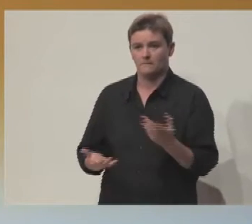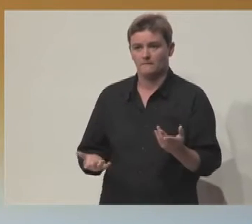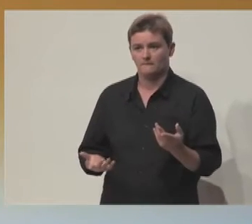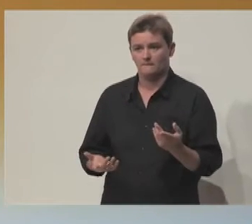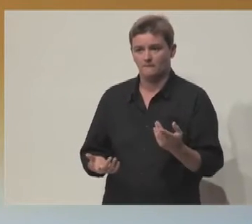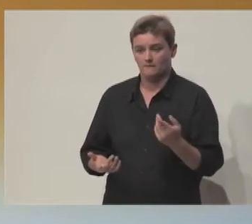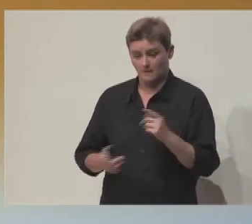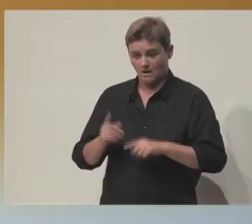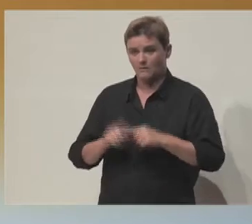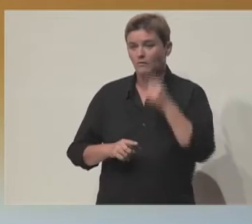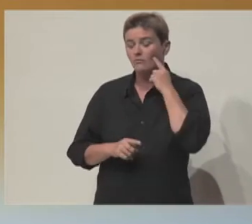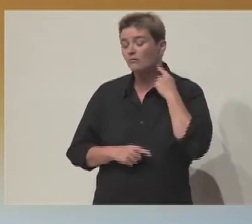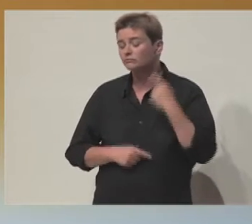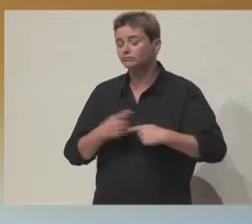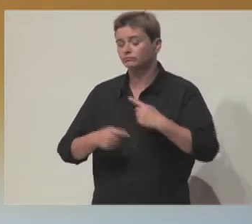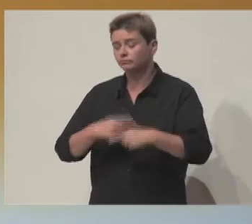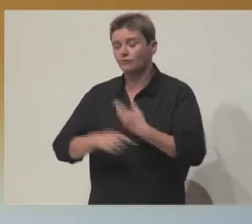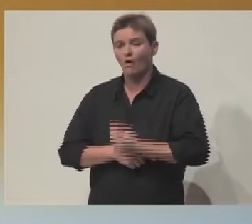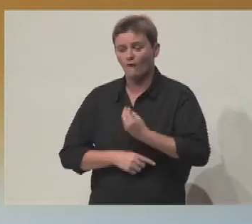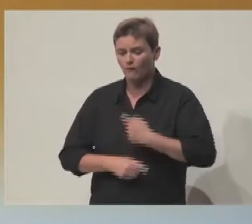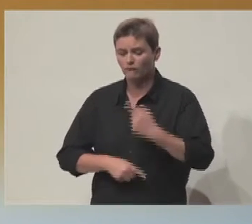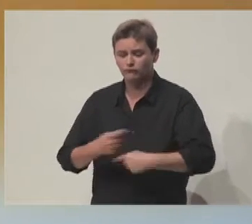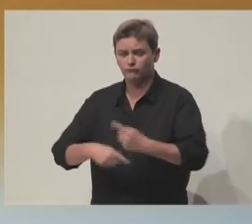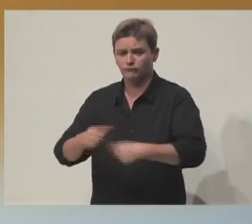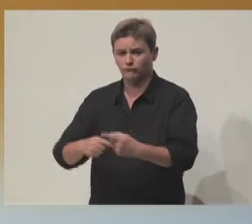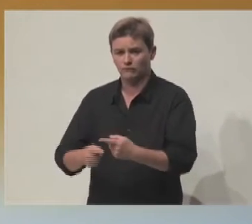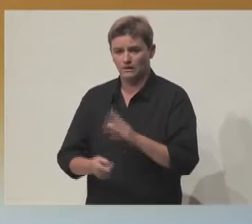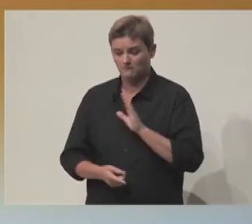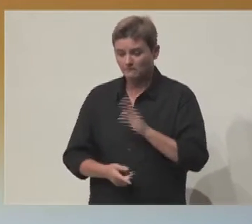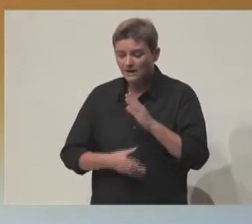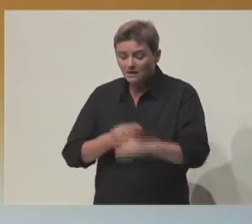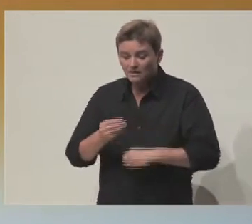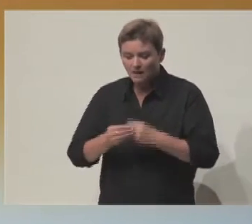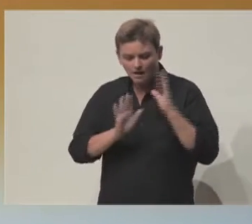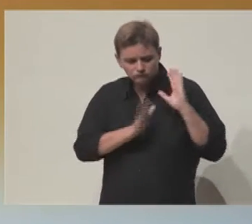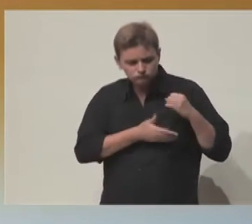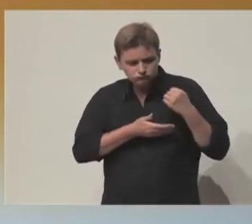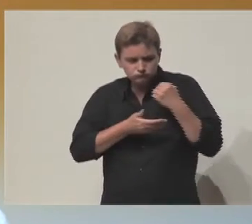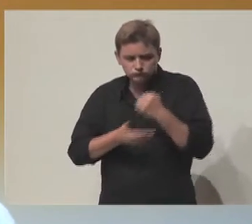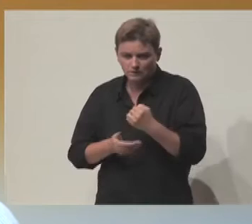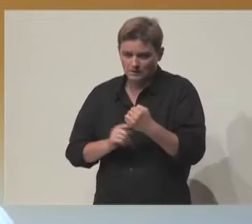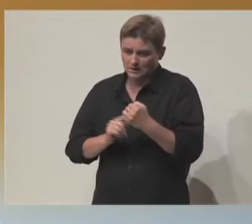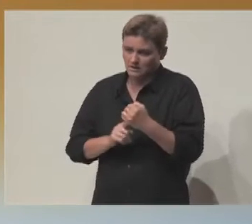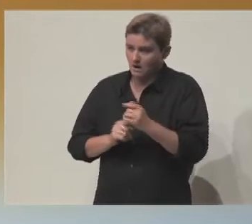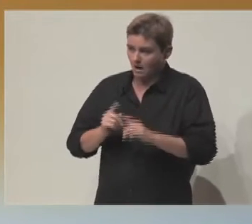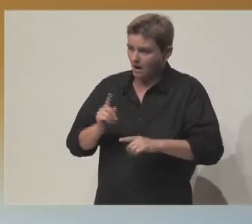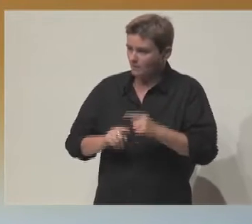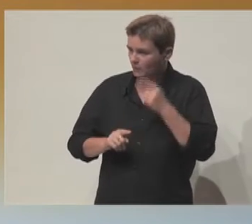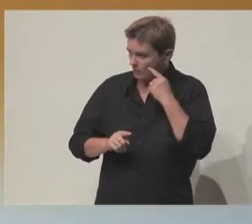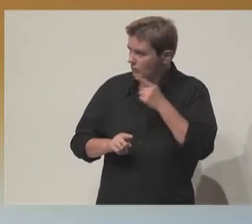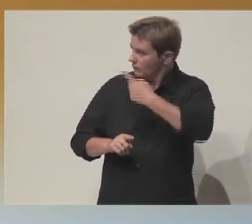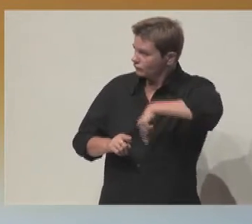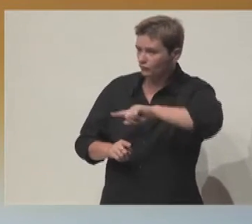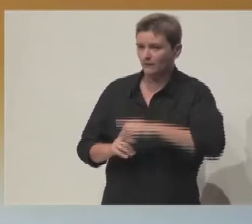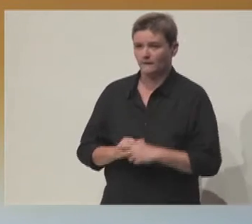des générations à venir le patrimoine naturel le patrimoine de la biodiversité ces questions sont des questions planétaires